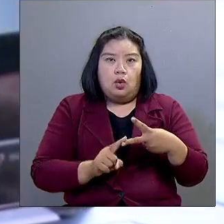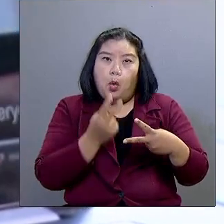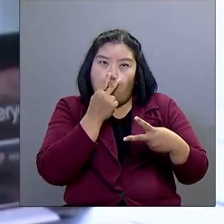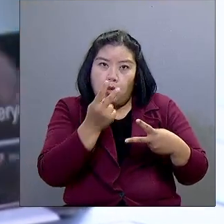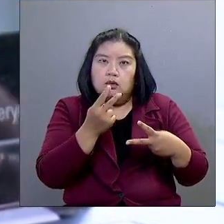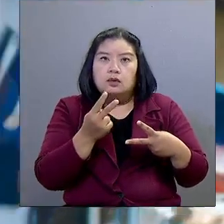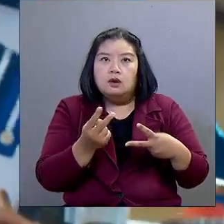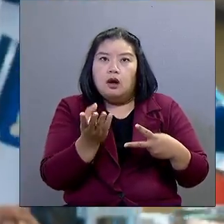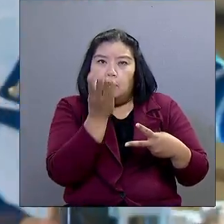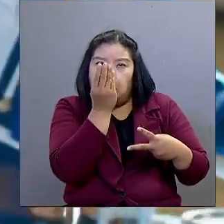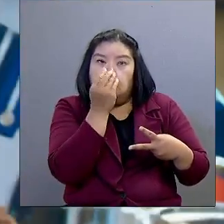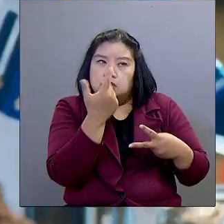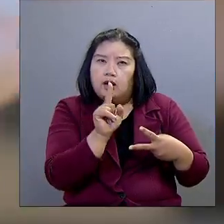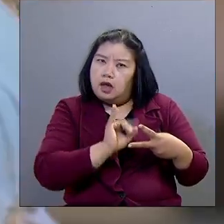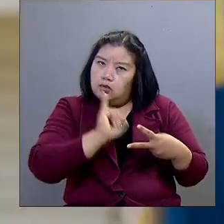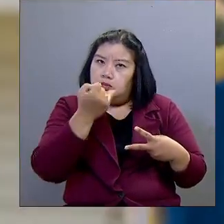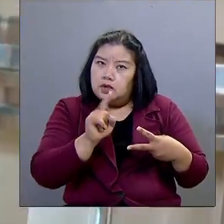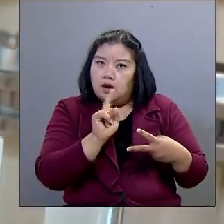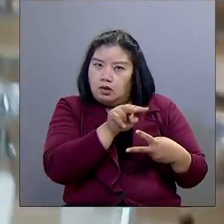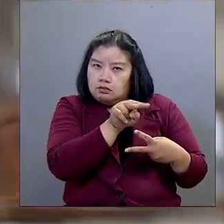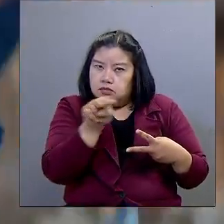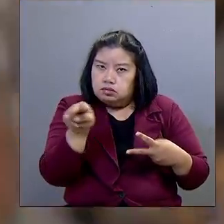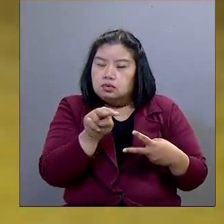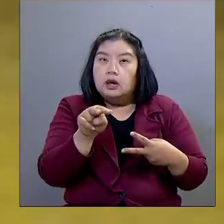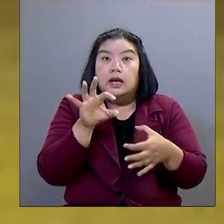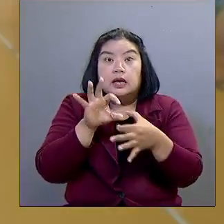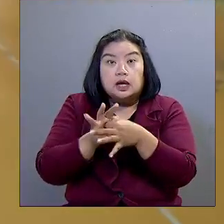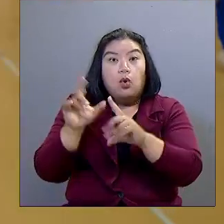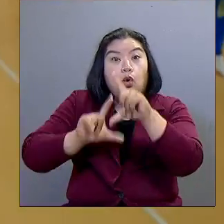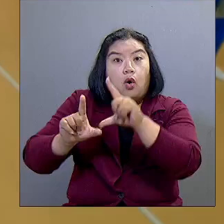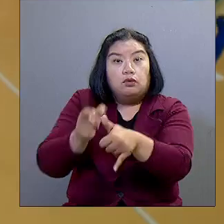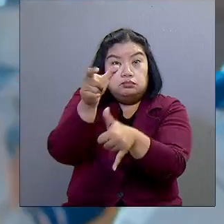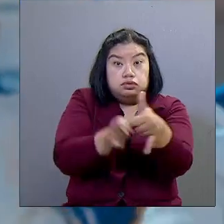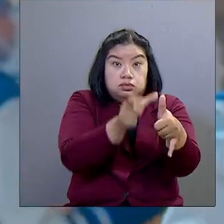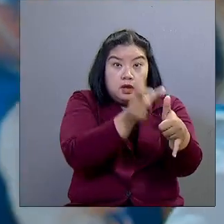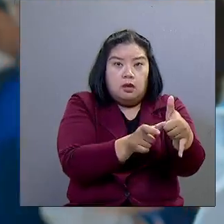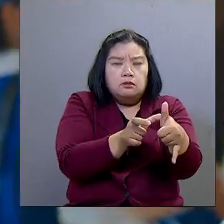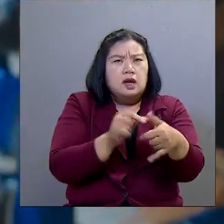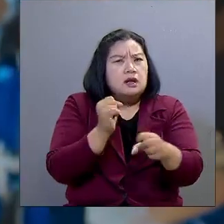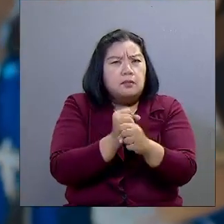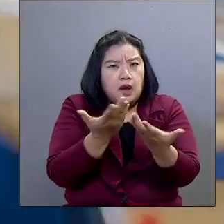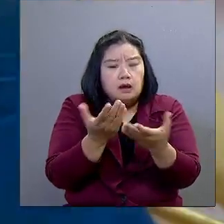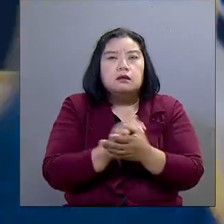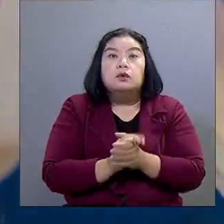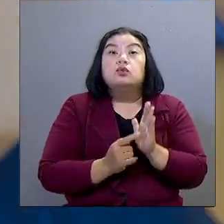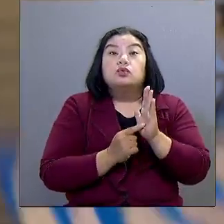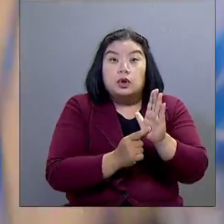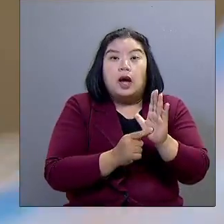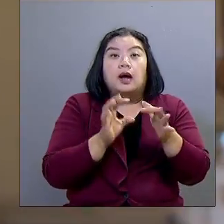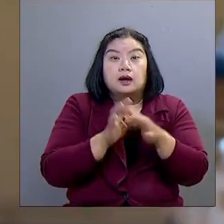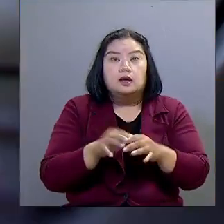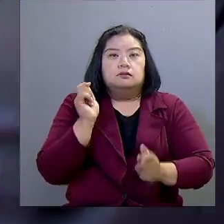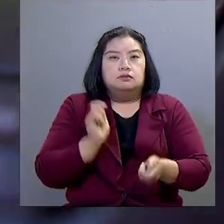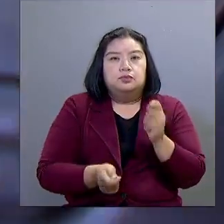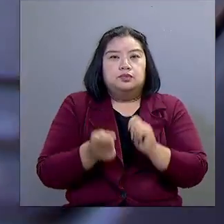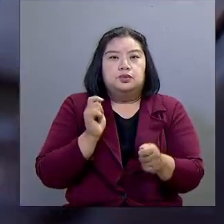ของข้อมูลต่างๆอันนี้ก็จะเป็นเนื้อหาของตัวละครตัวซีรีส์เนี่ยมันเฉพาะทางด้านไหนด้วยเช่นอันนี้เป็นซีรีส์เกี่ยวกับวงโยธวา